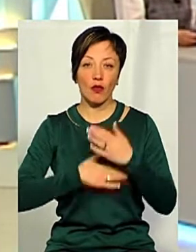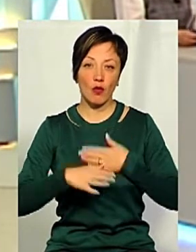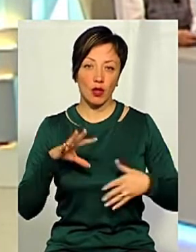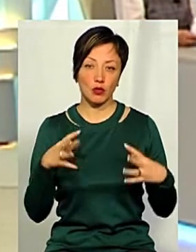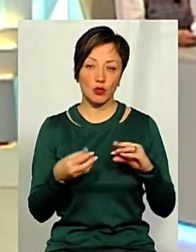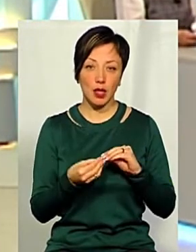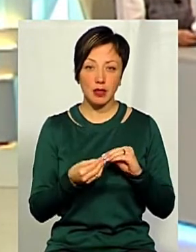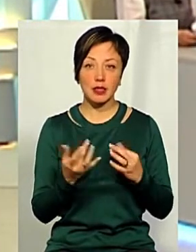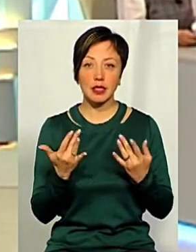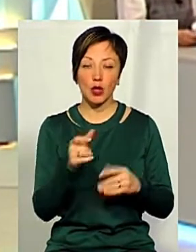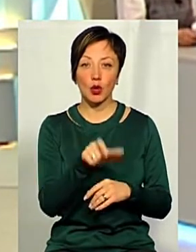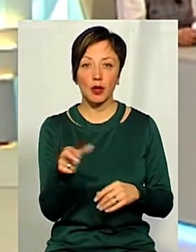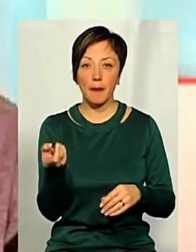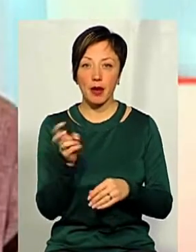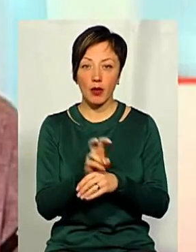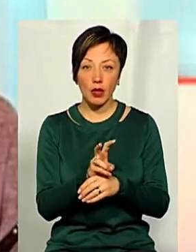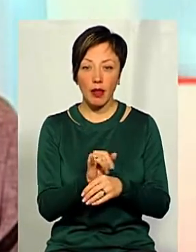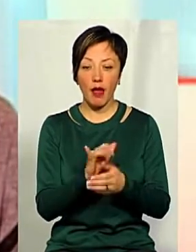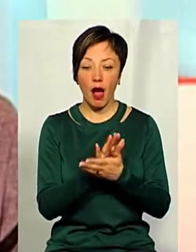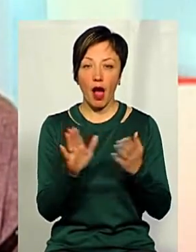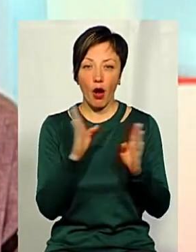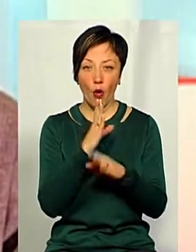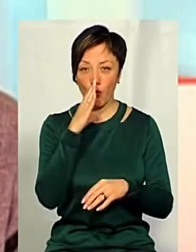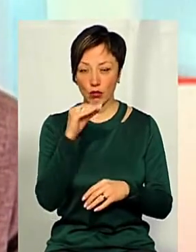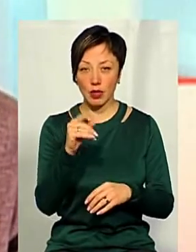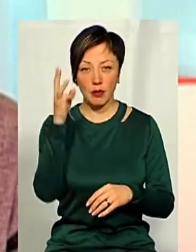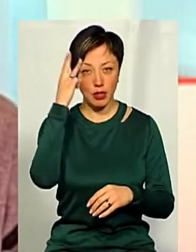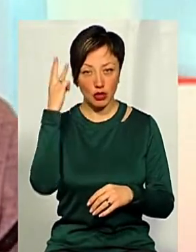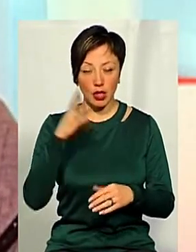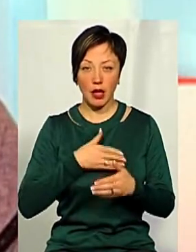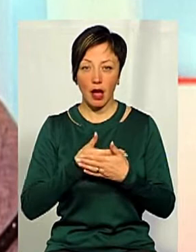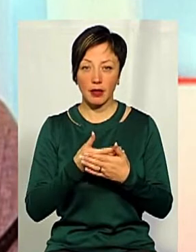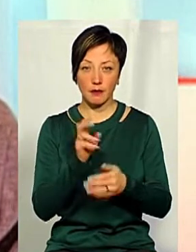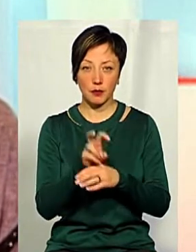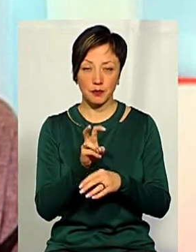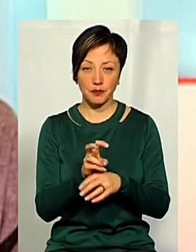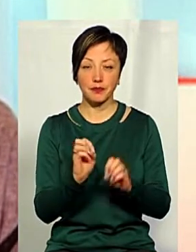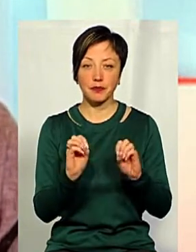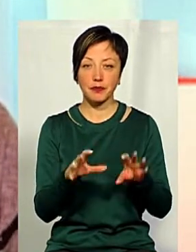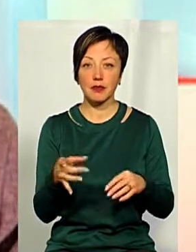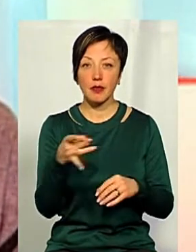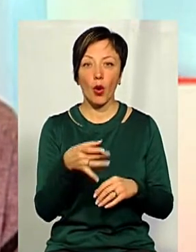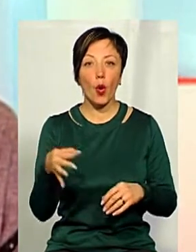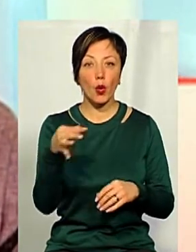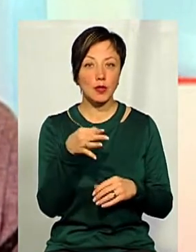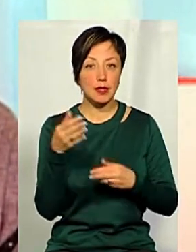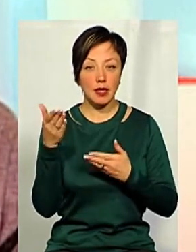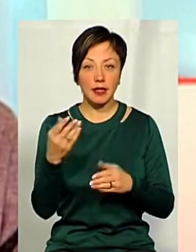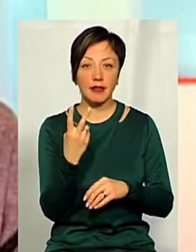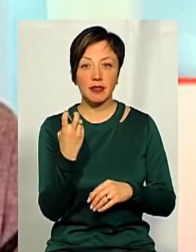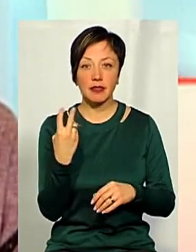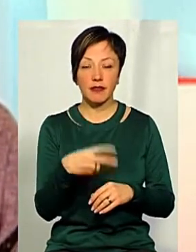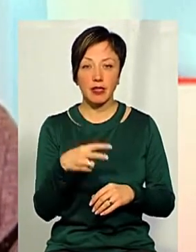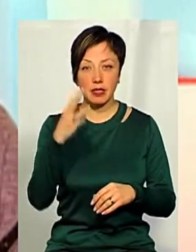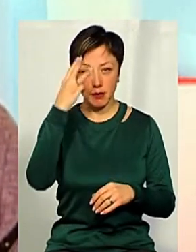тим результатом, скільки людей приходить на екобус, тобто хмельничани досить активно йдуть. Зокрема, в мікрорайоні Озерна